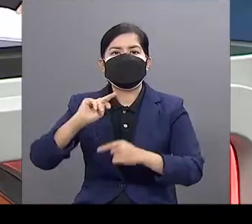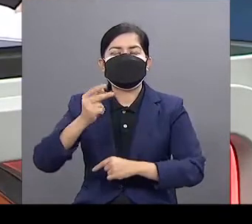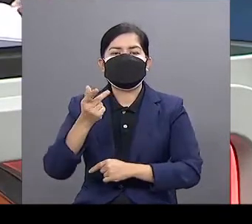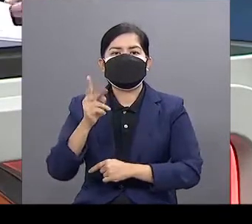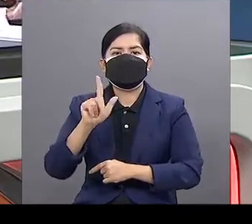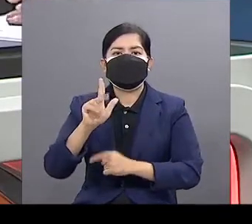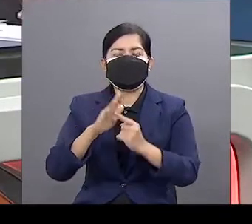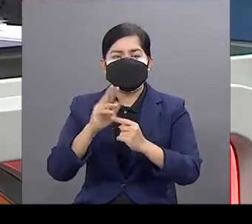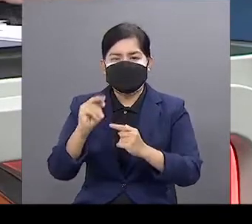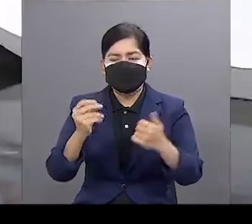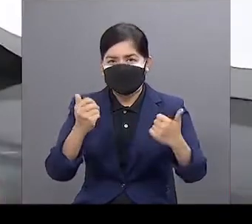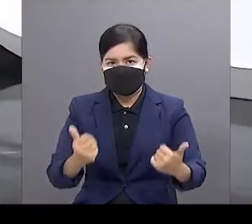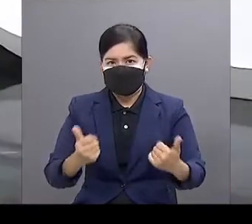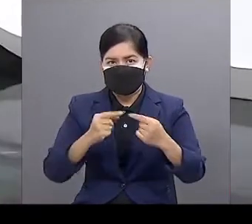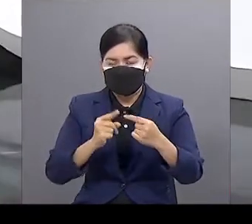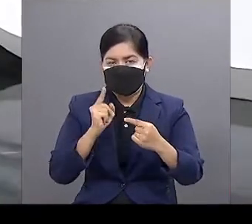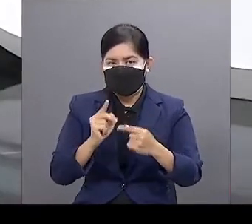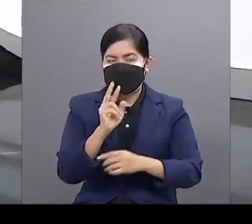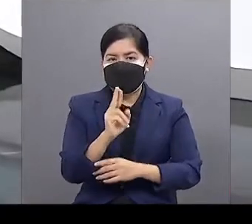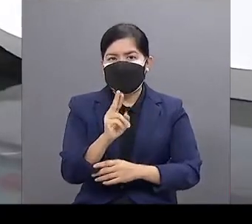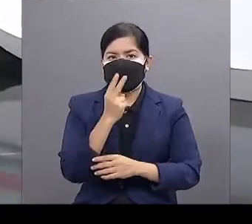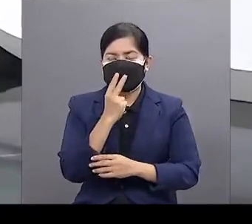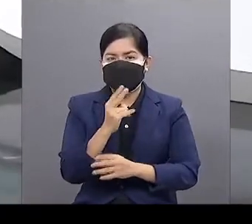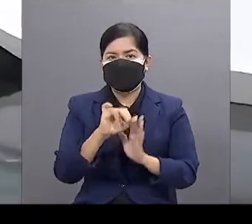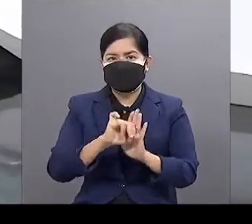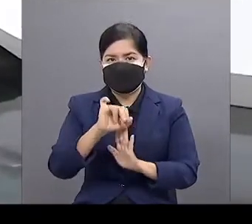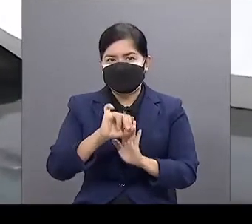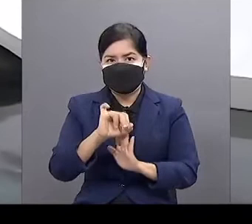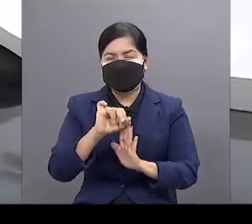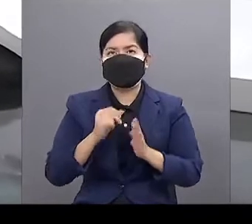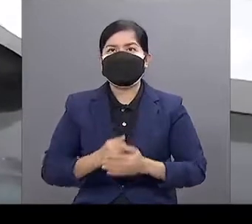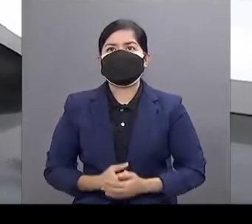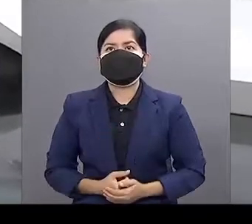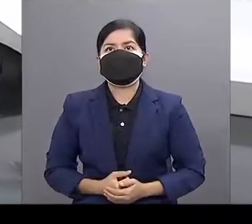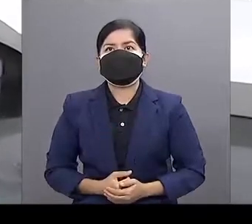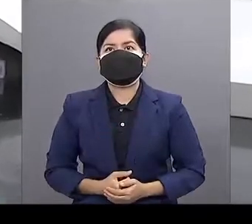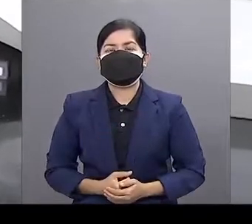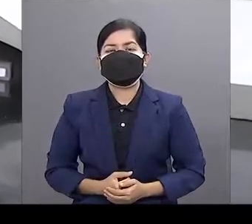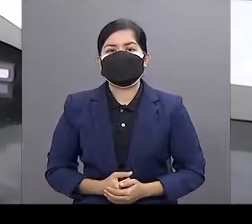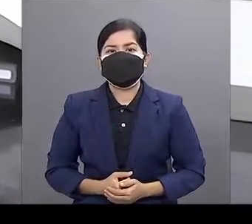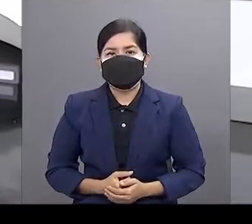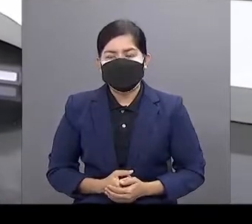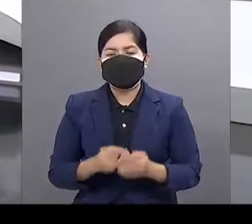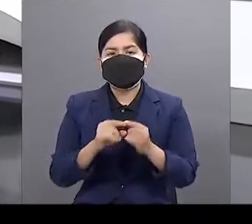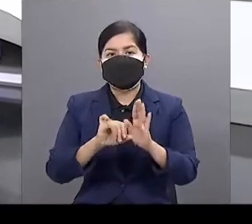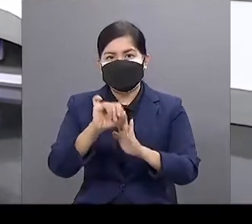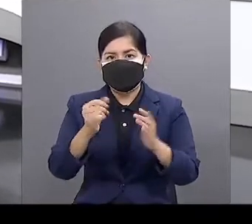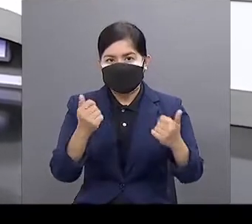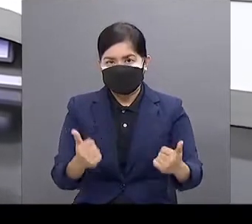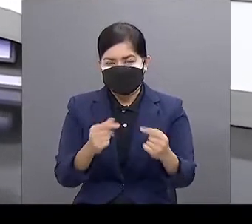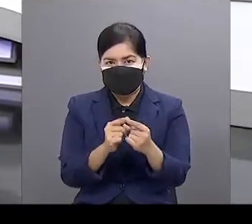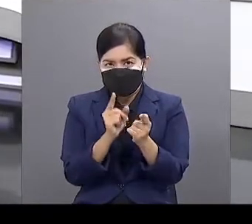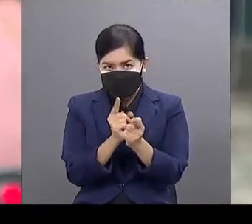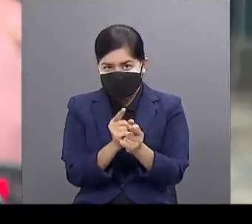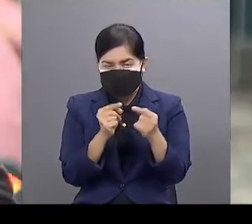คุณวสันต์ปัญญาเรือนรายงานสดจากเชียงใหม่ค่ะคุณวสันต์คะอ่ะนะครับจังหวัดเชียงใหม่พบผู้ติดเชื้อโควิช 19